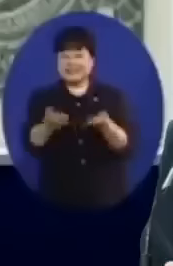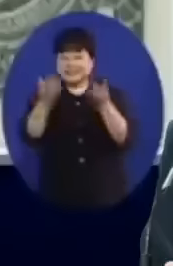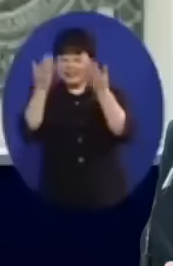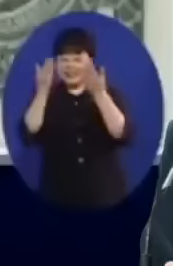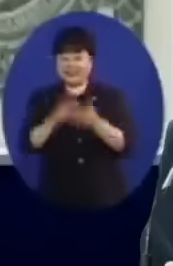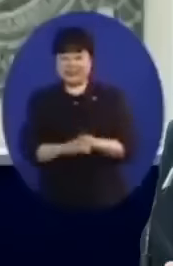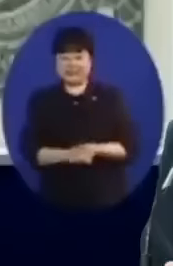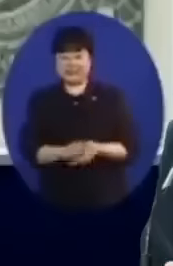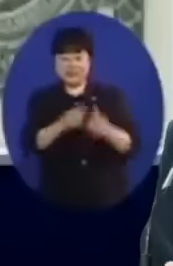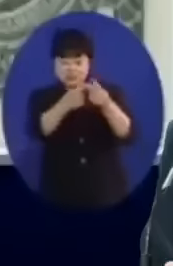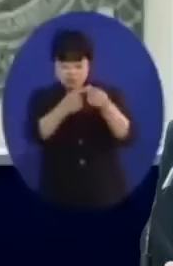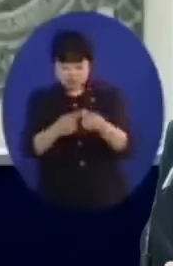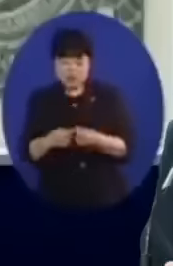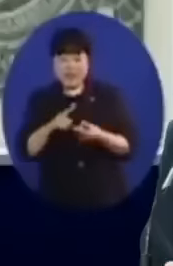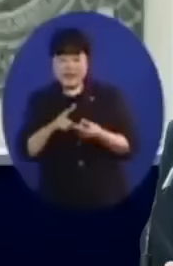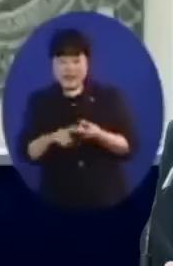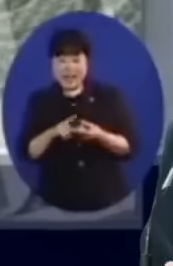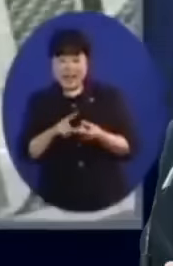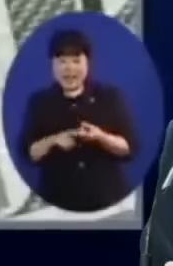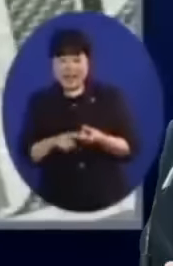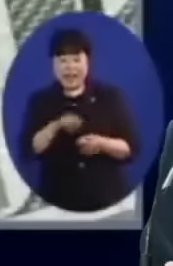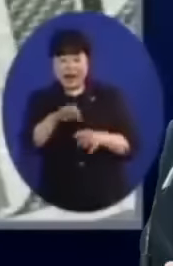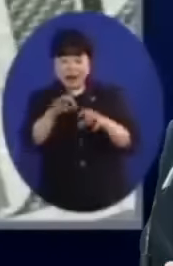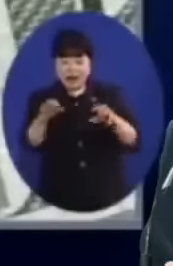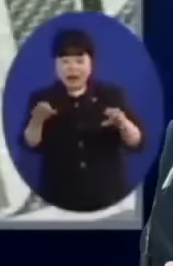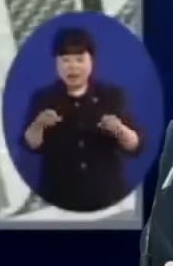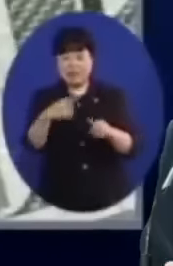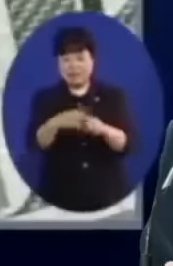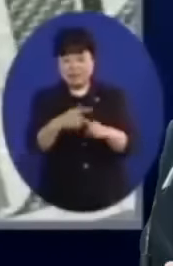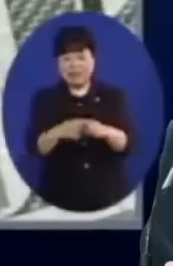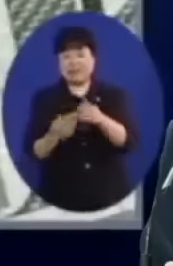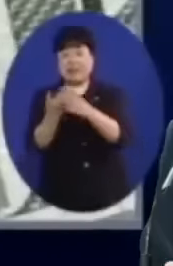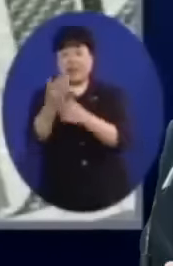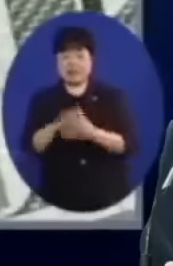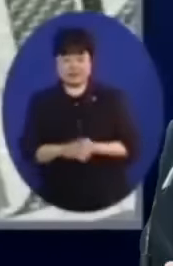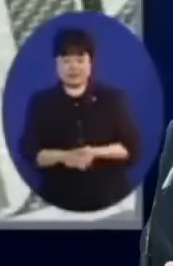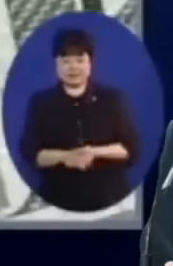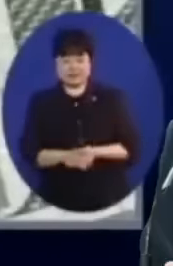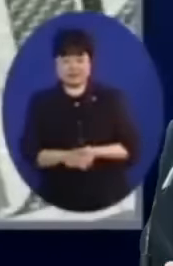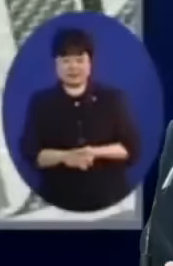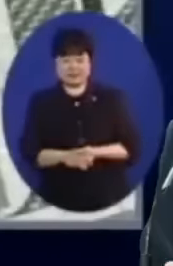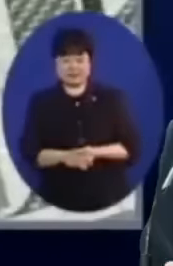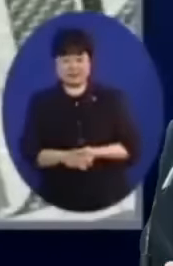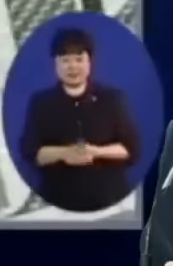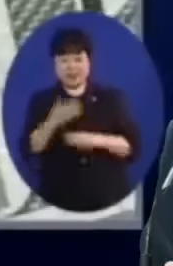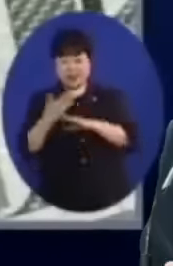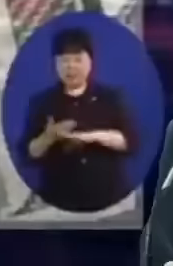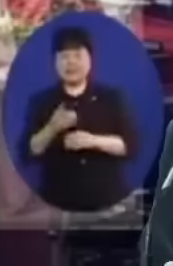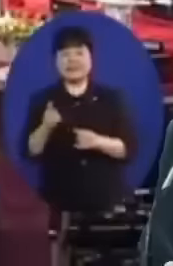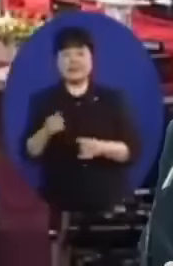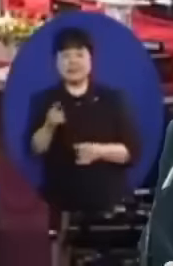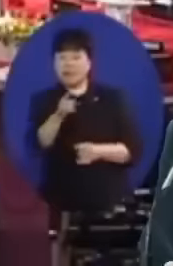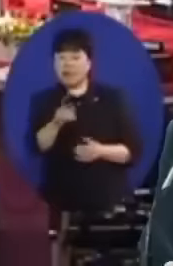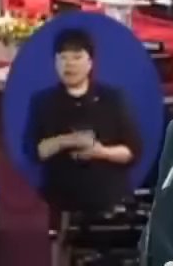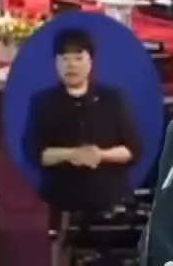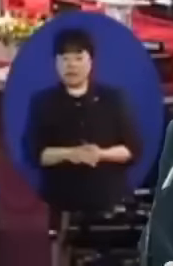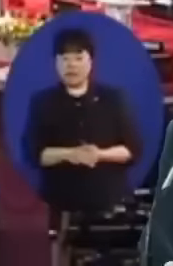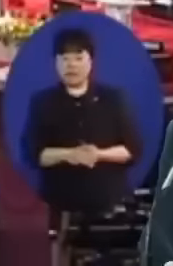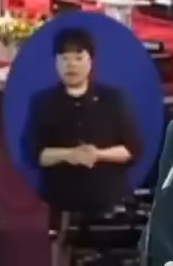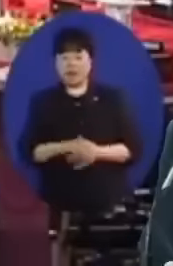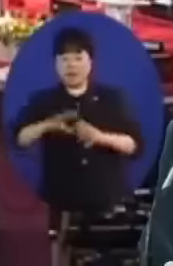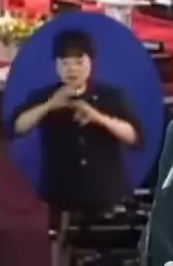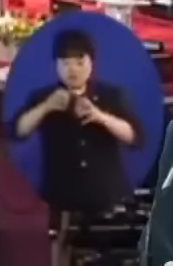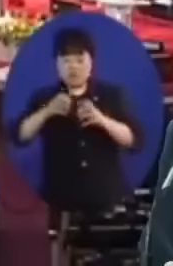지나면서 이 문구에 대하여 사회 곳곳에서 비판이 일어났습니다. 반대자들은 그것을